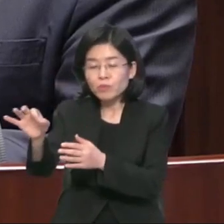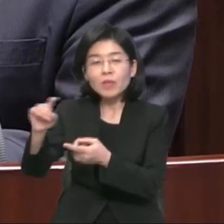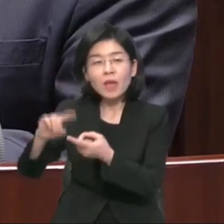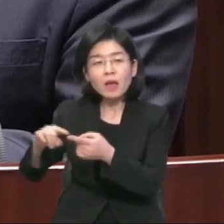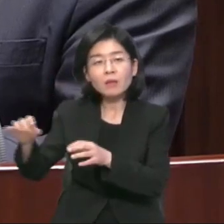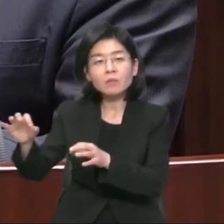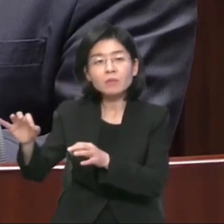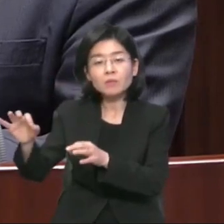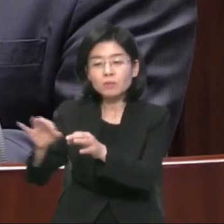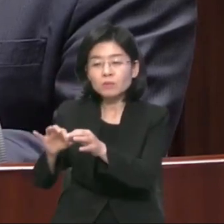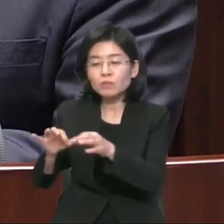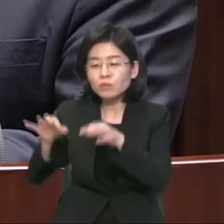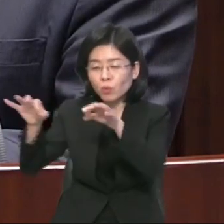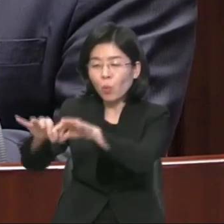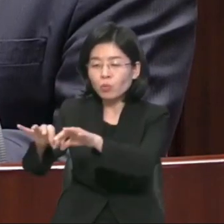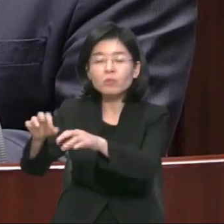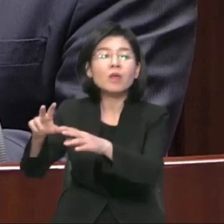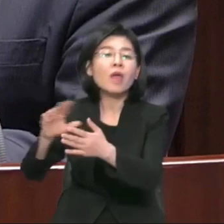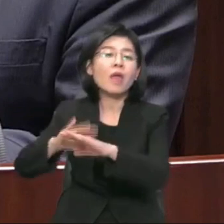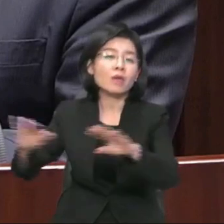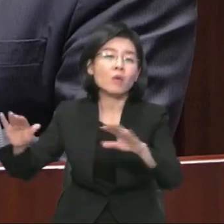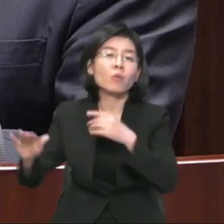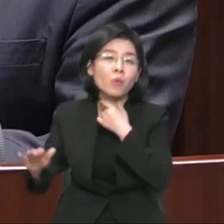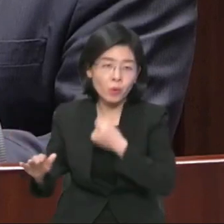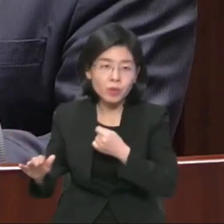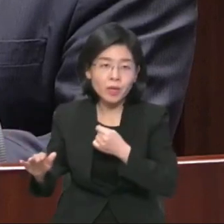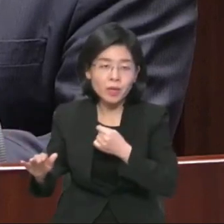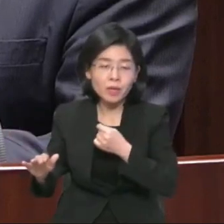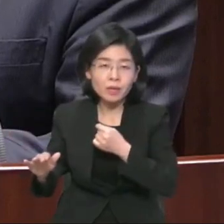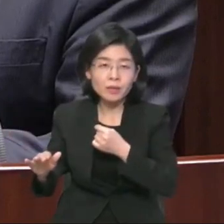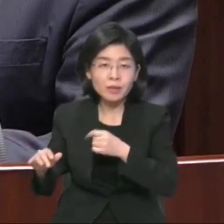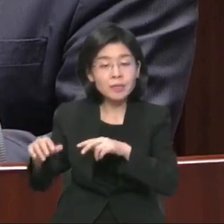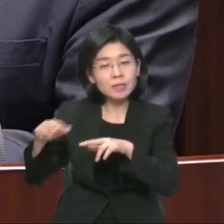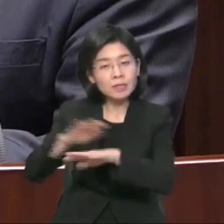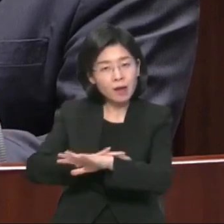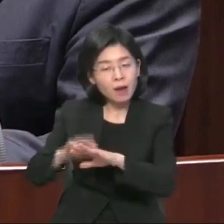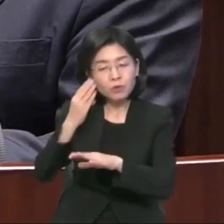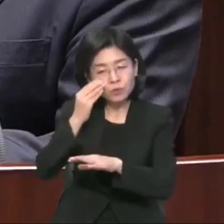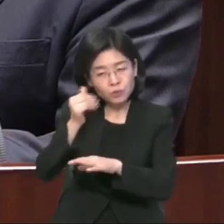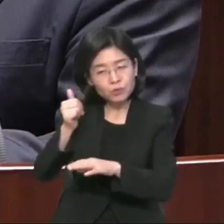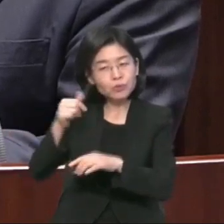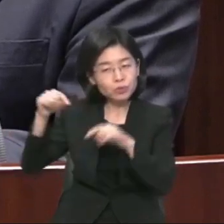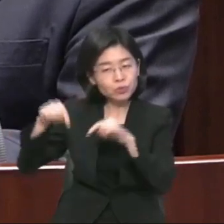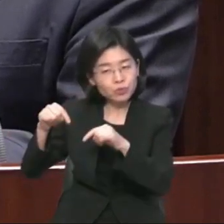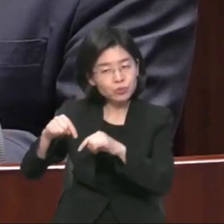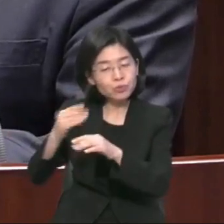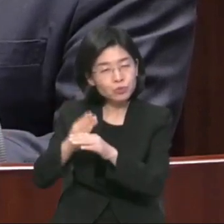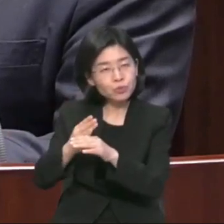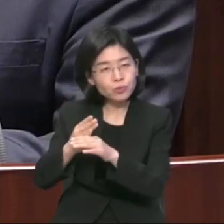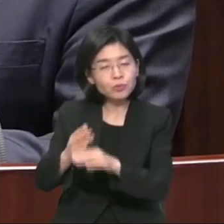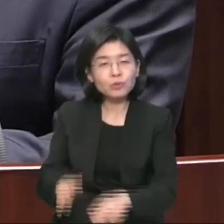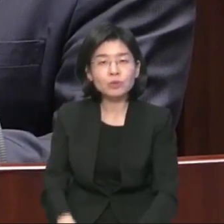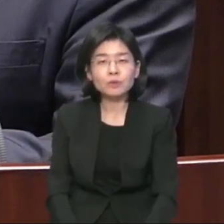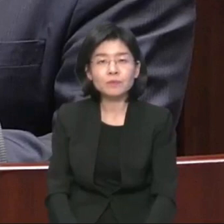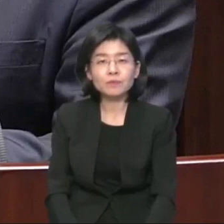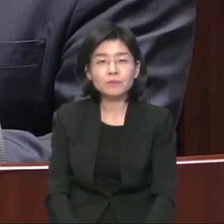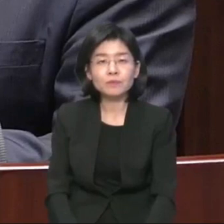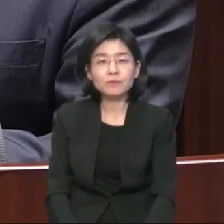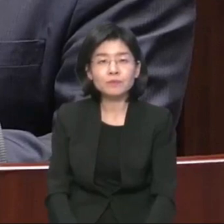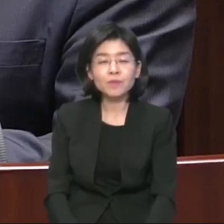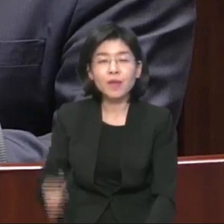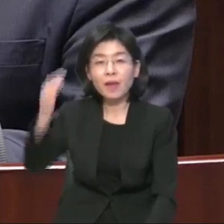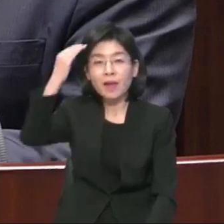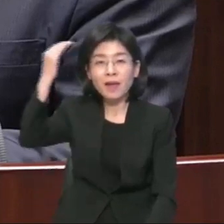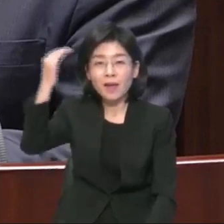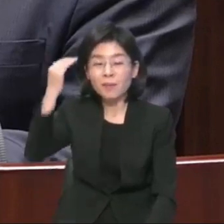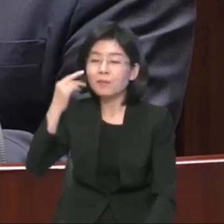상황이어서 우리도 마찬가지고요. 그래서 좀 속도가 붙는 것 같습니다. 그렇지만 결국에서는